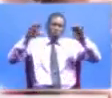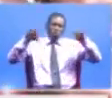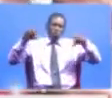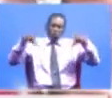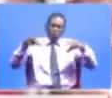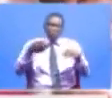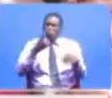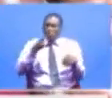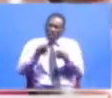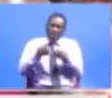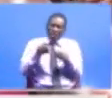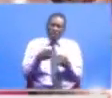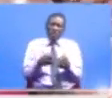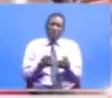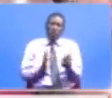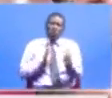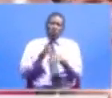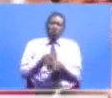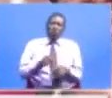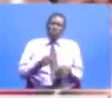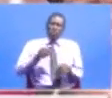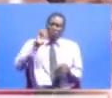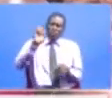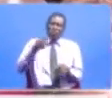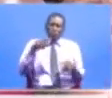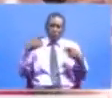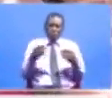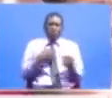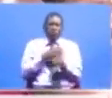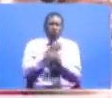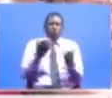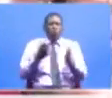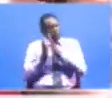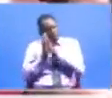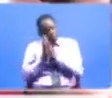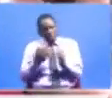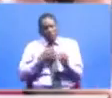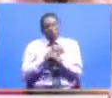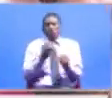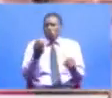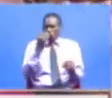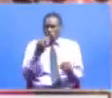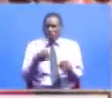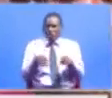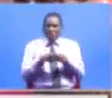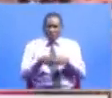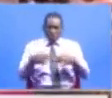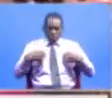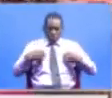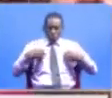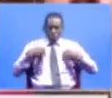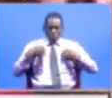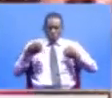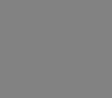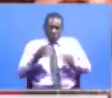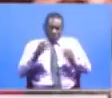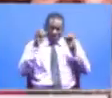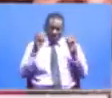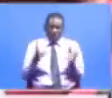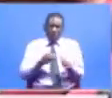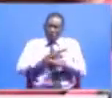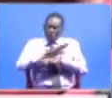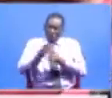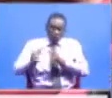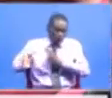tunaongea zaidi ya watu 1000 kadhaa hawana mahali pa kulala na hawana chakula, hata nguo za kuvaa saizi hawana, juu zote zimezombwa na